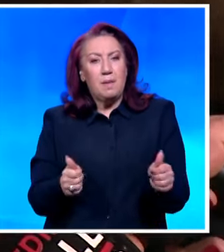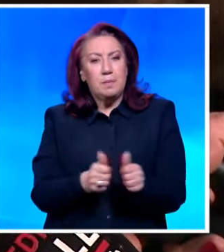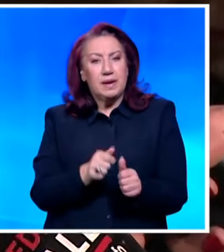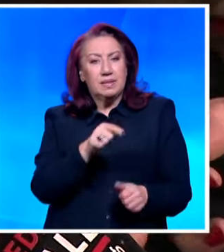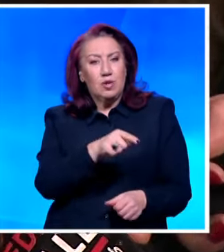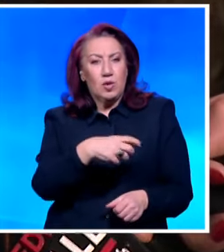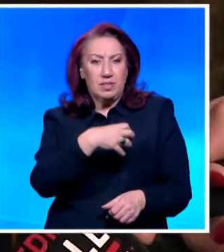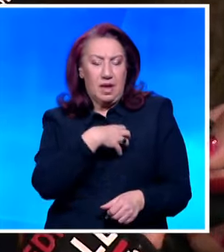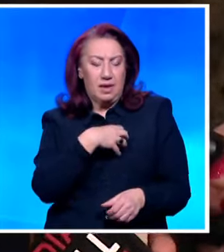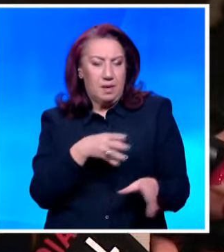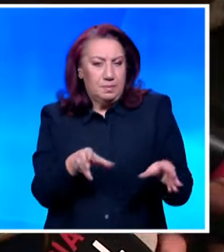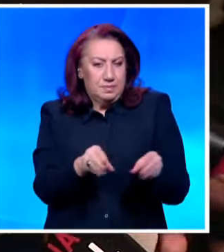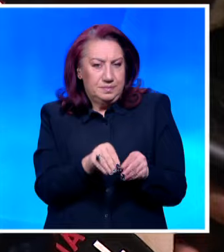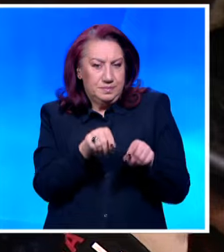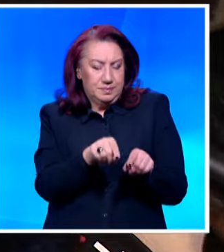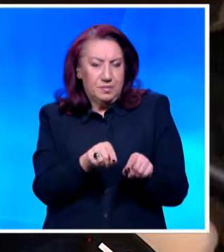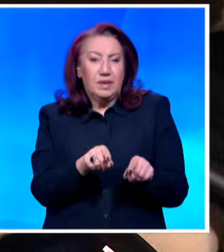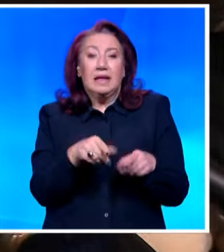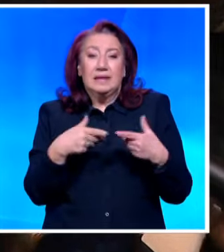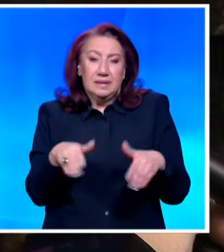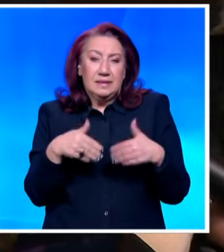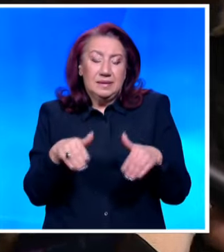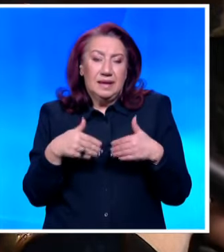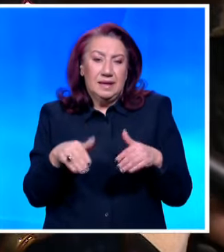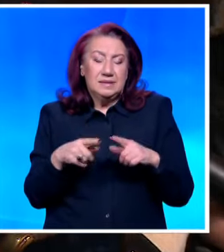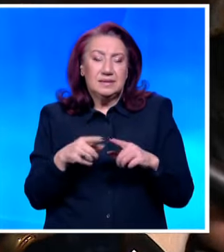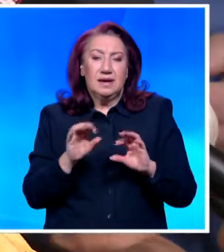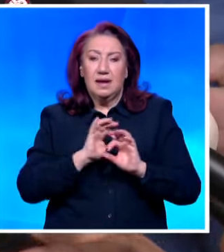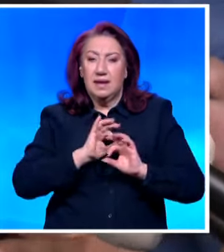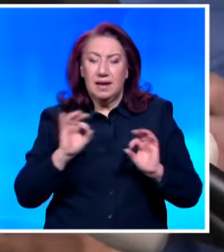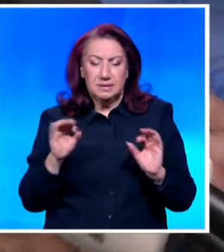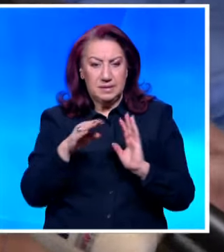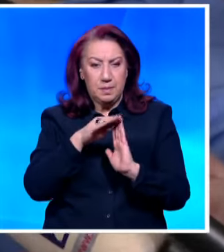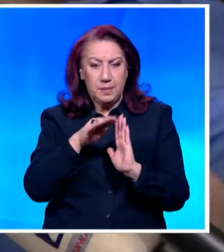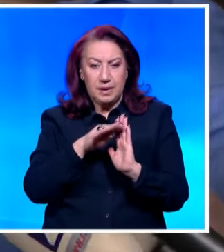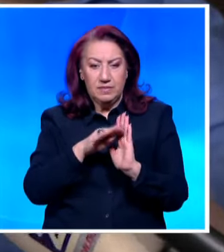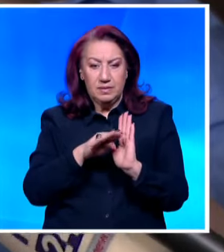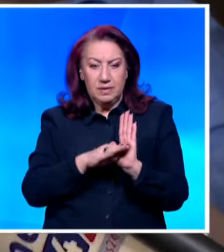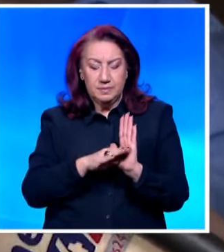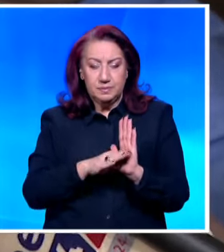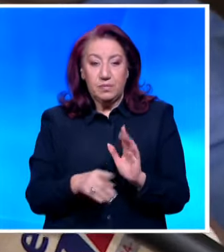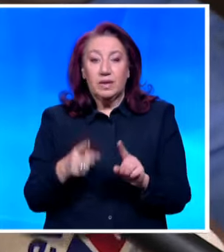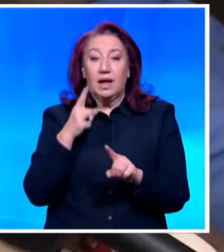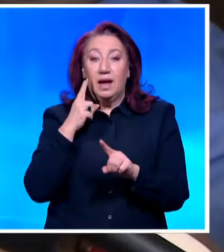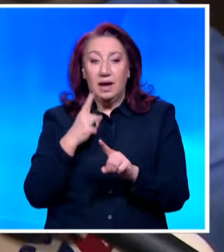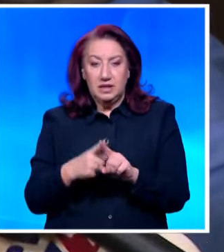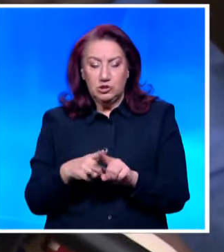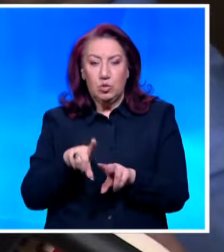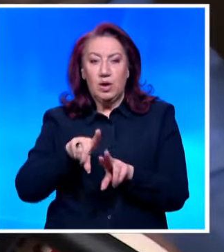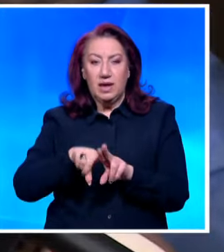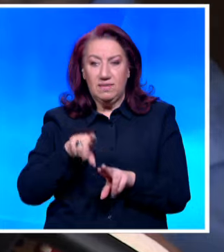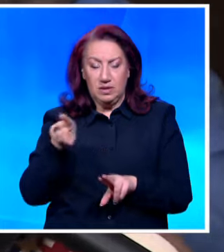разпределение и че не искат да има ясни правила христо иванов да спре да